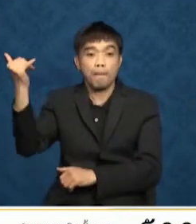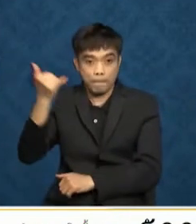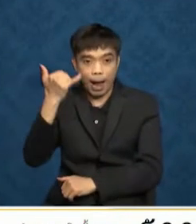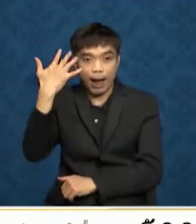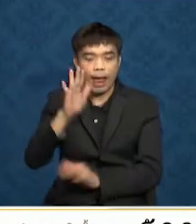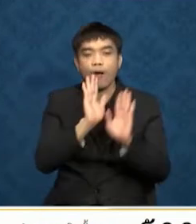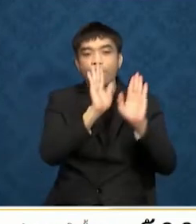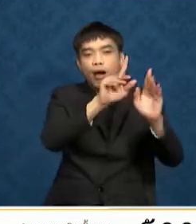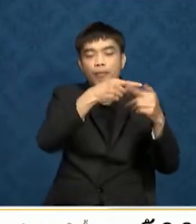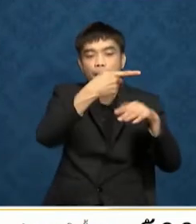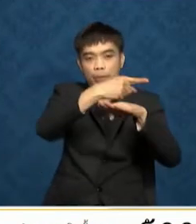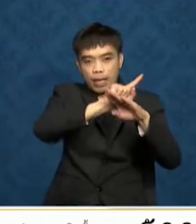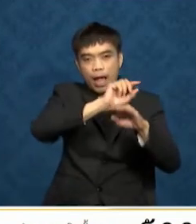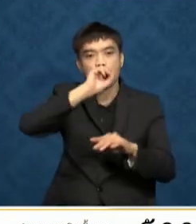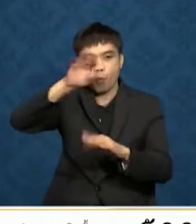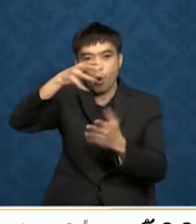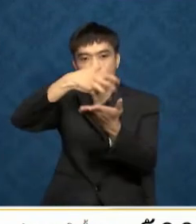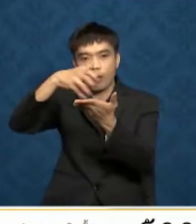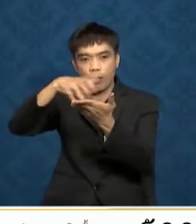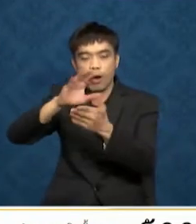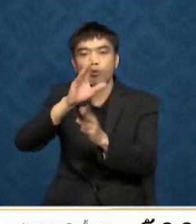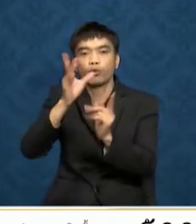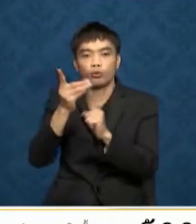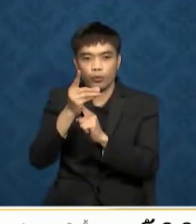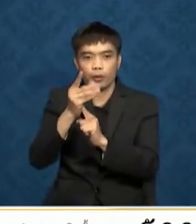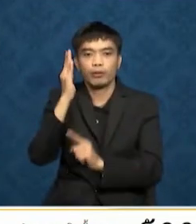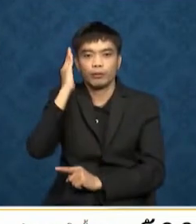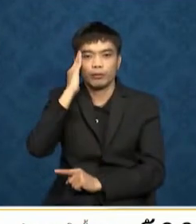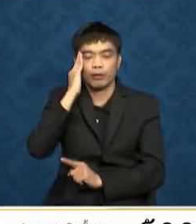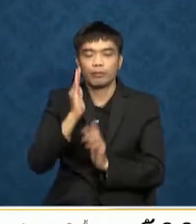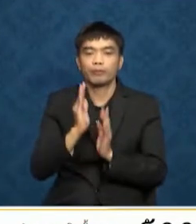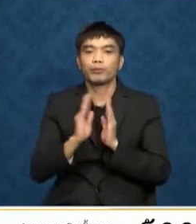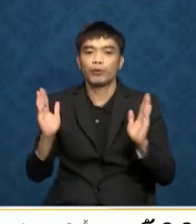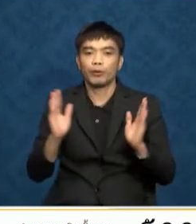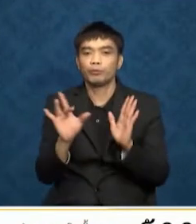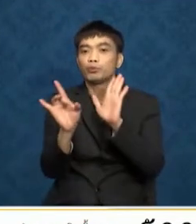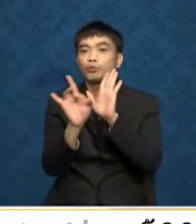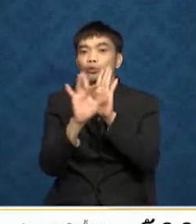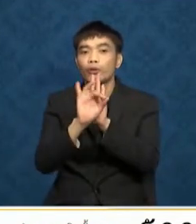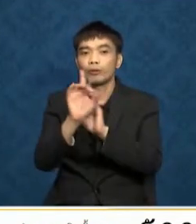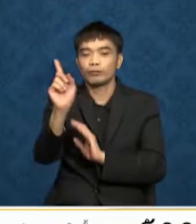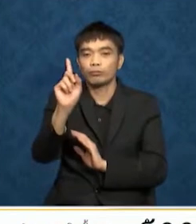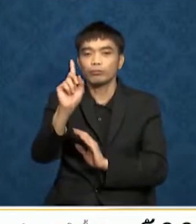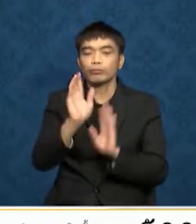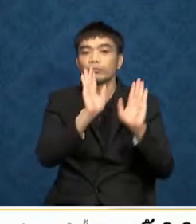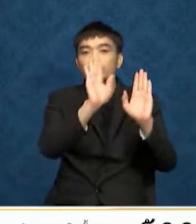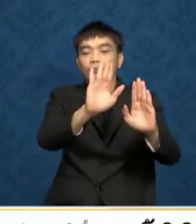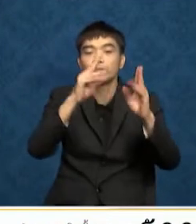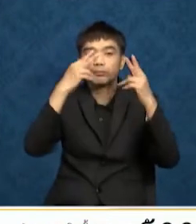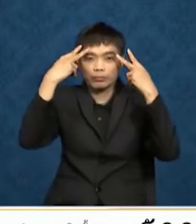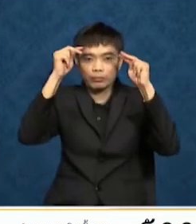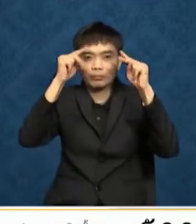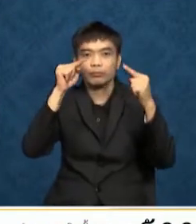ครับสุดท้ายนี้ท่านาจารย์ครับผมมีอีกเรื่องนึงที่จะฝากถึงนัฐมนตรี